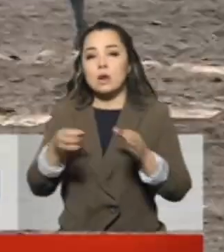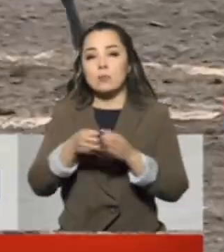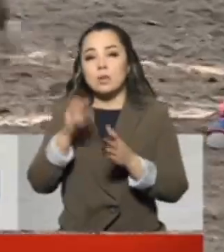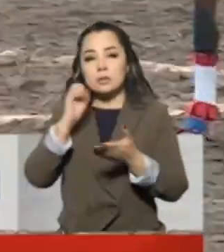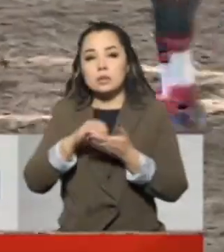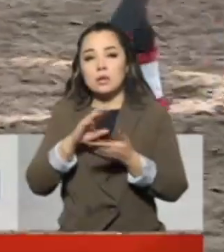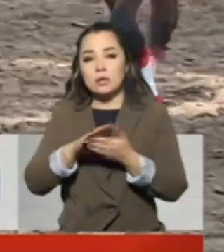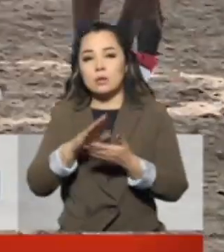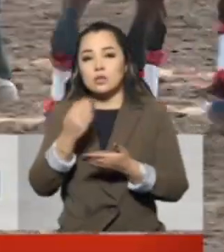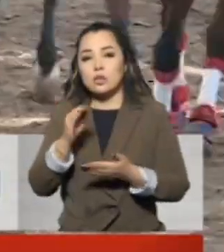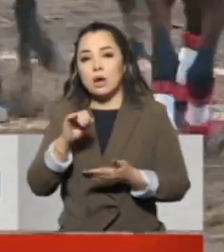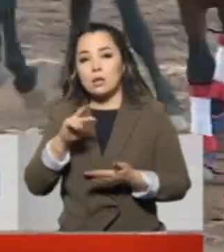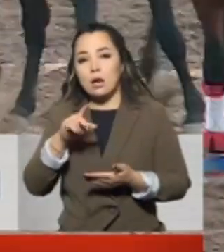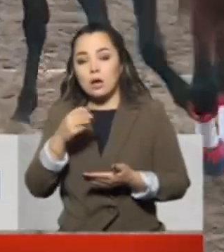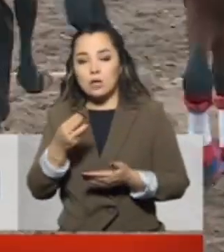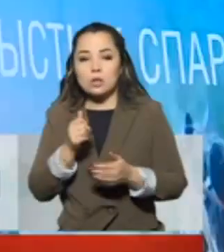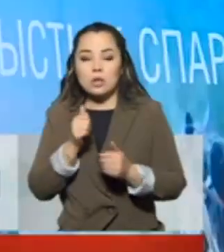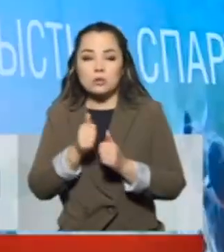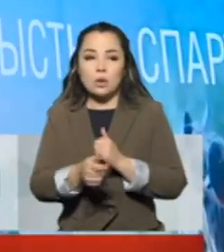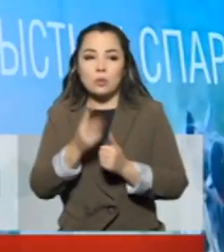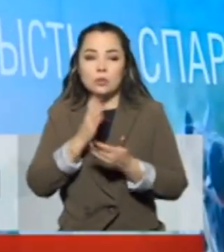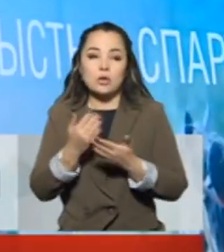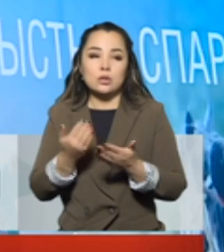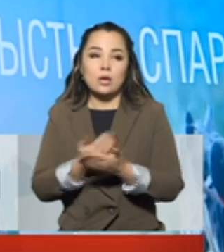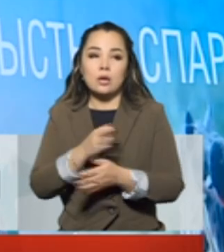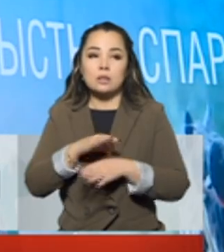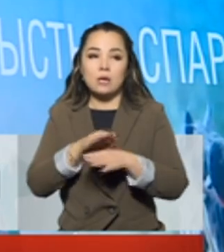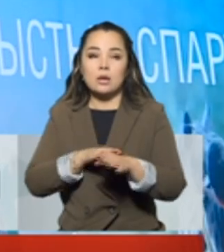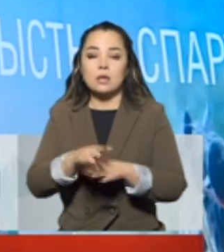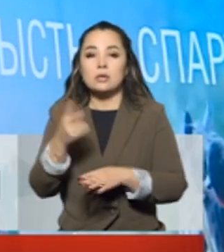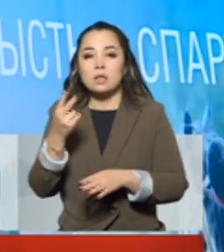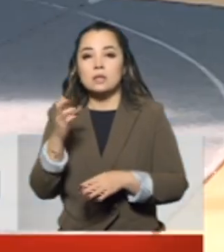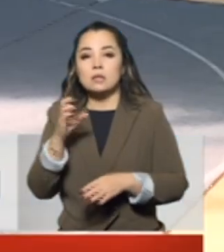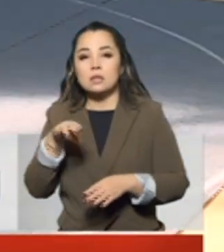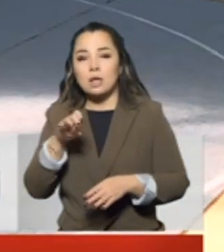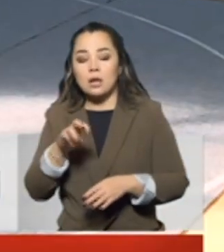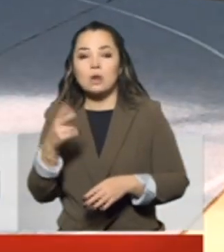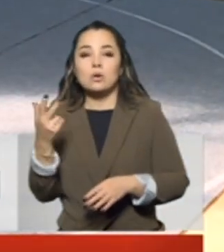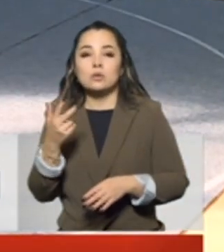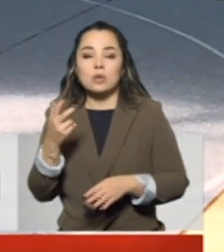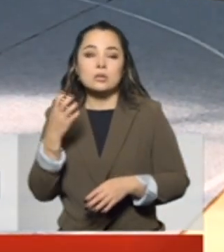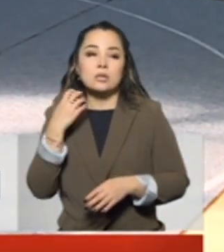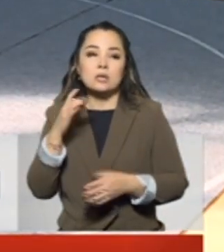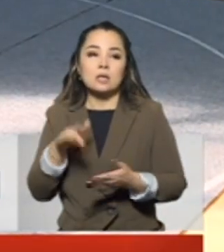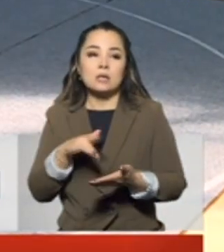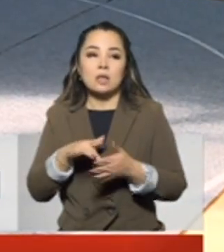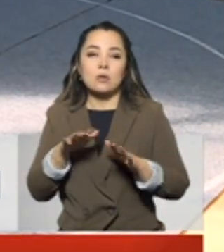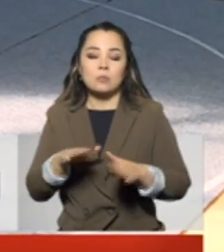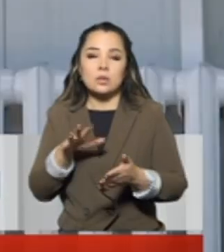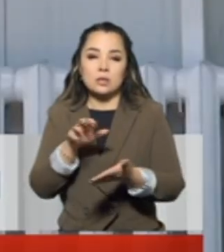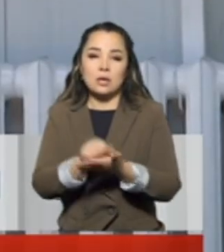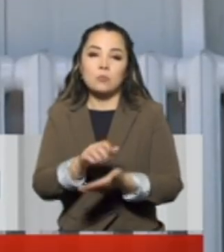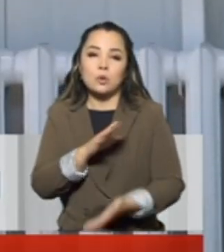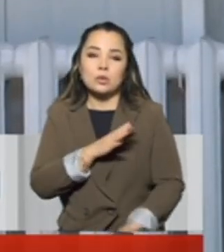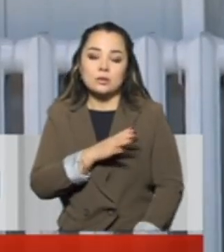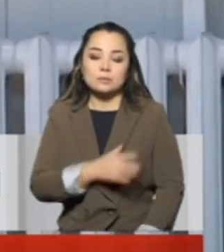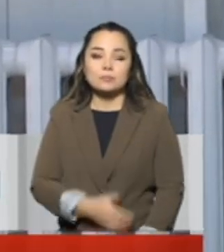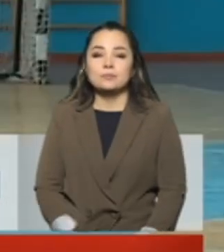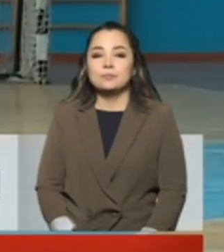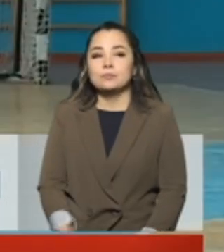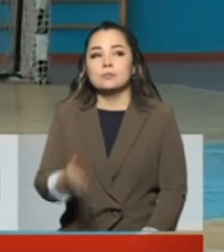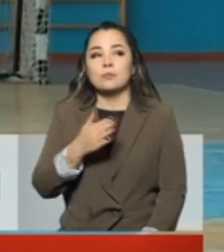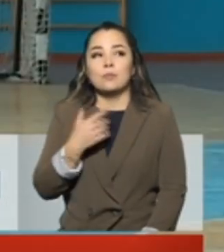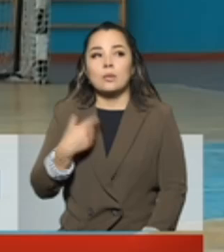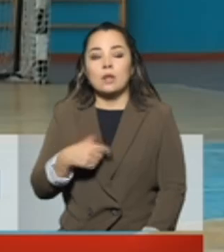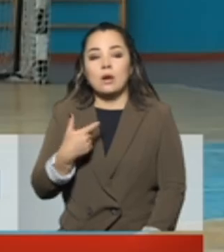есепте Жалағаш ауданы топ жарды. Жаңақорғандықтар 2-ші, сырдариялықтар 3-ші орынды иеленді. Мен